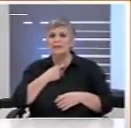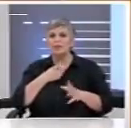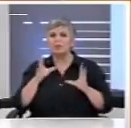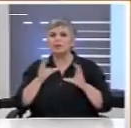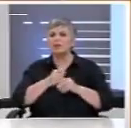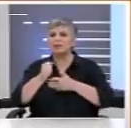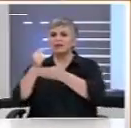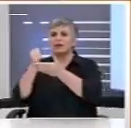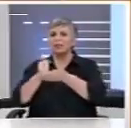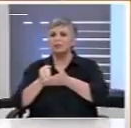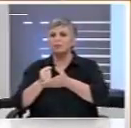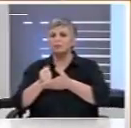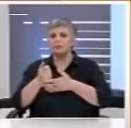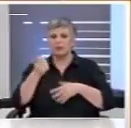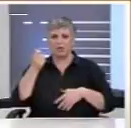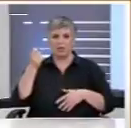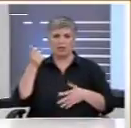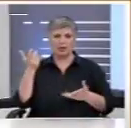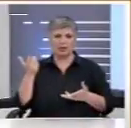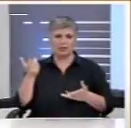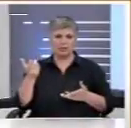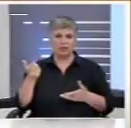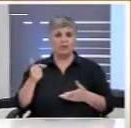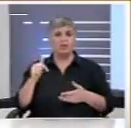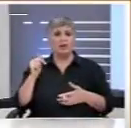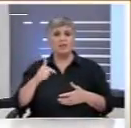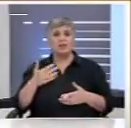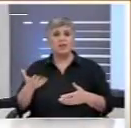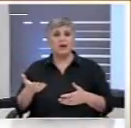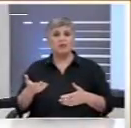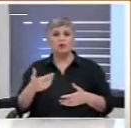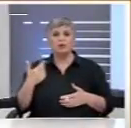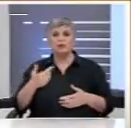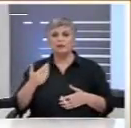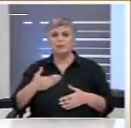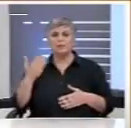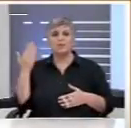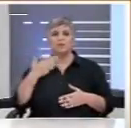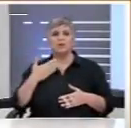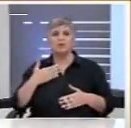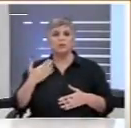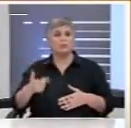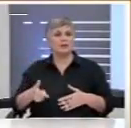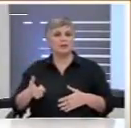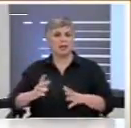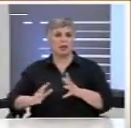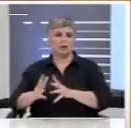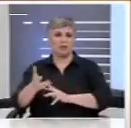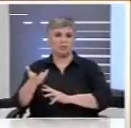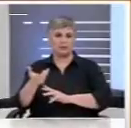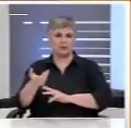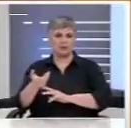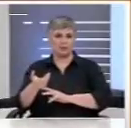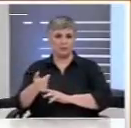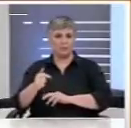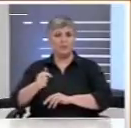Αγκυρώνει το μέτρο για τη ρήτρα ανάπτυξη. Γιατί το αγκυρώνει? Γιατί τώρα κάθε